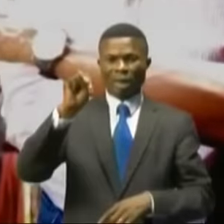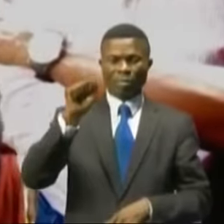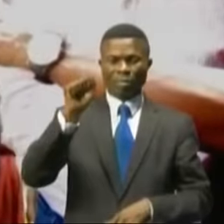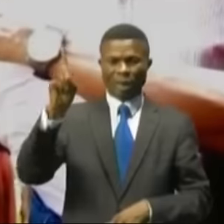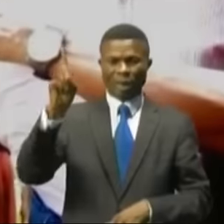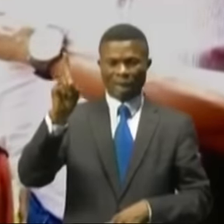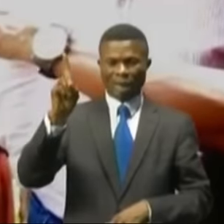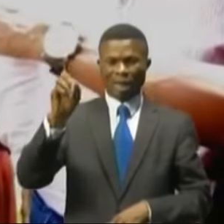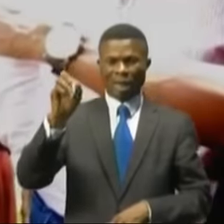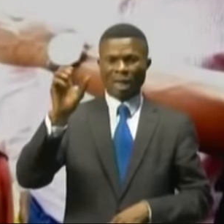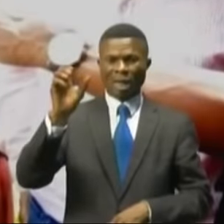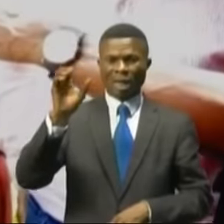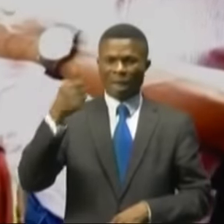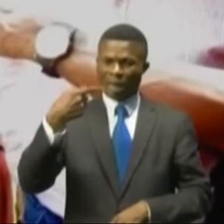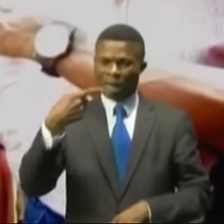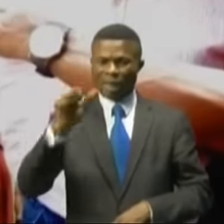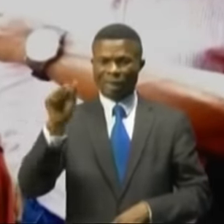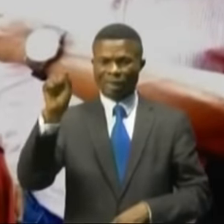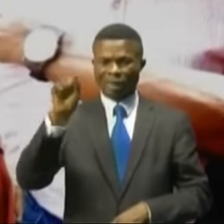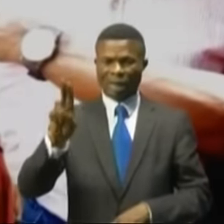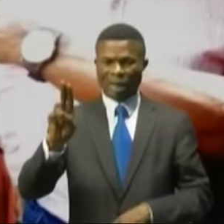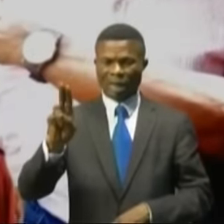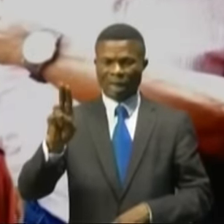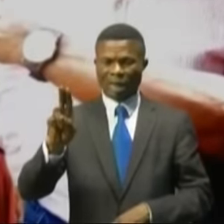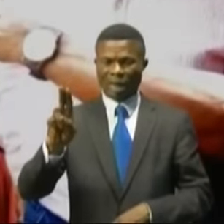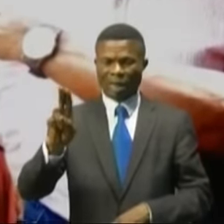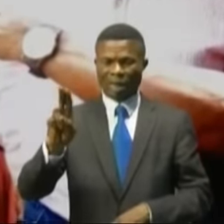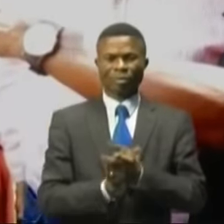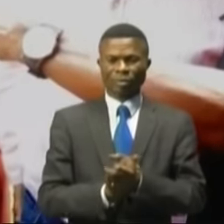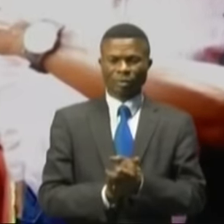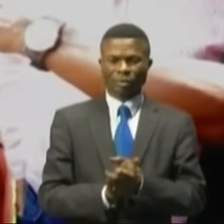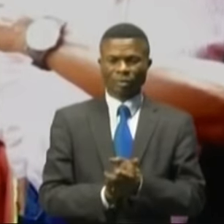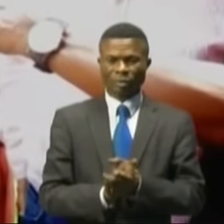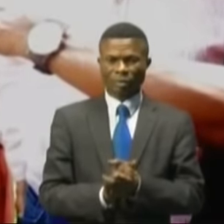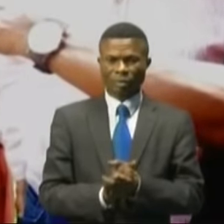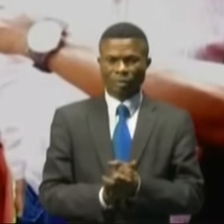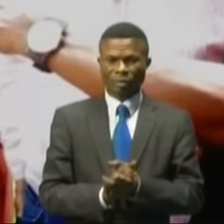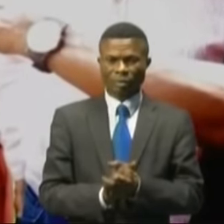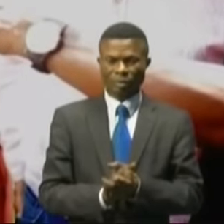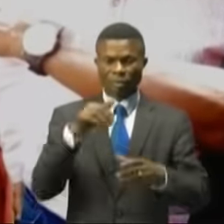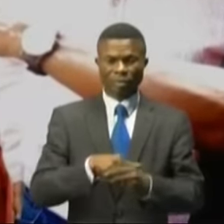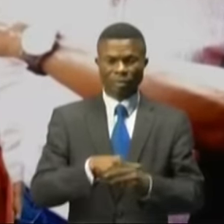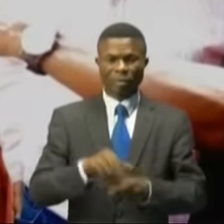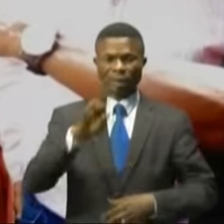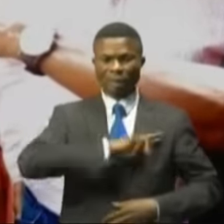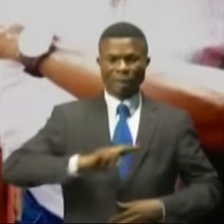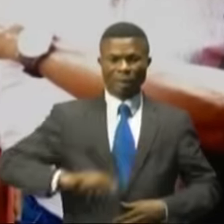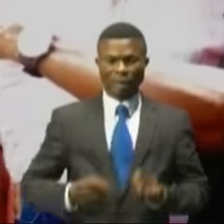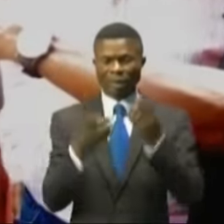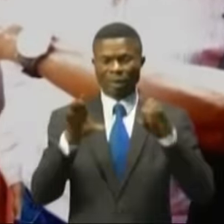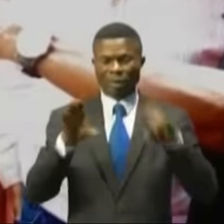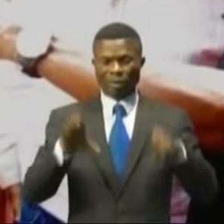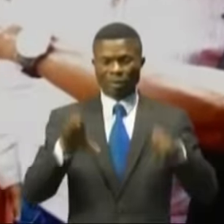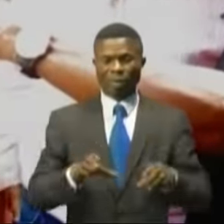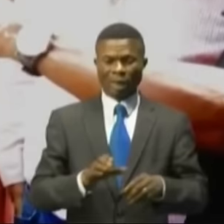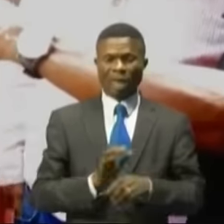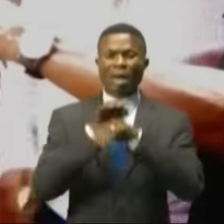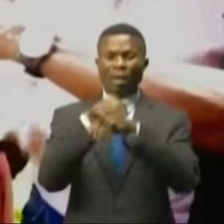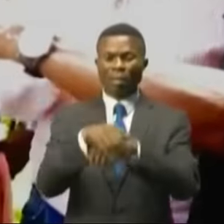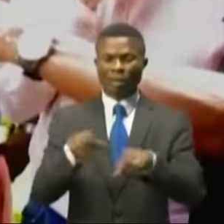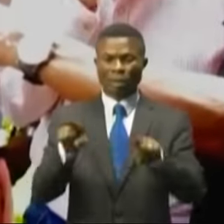donc l'agence des cafés Robusta d'Afrique et de Madagascar, dont la RDC est membre à travers